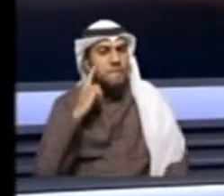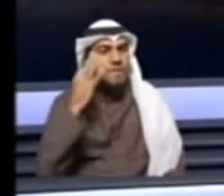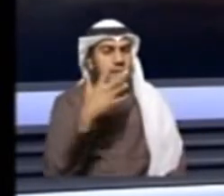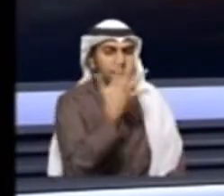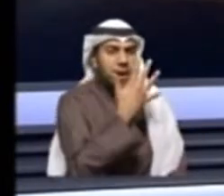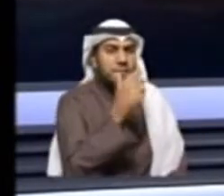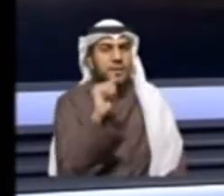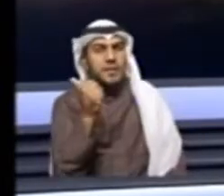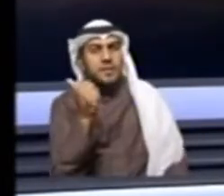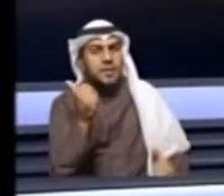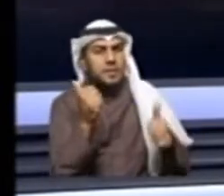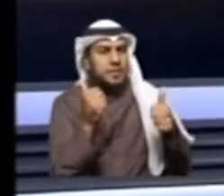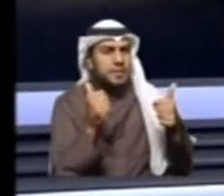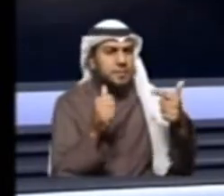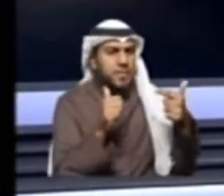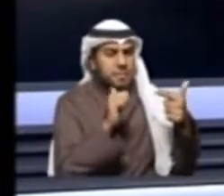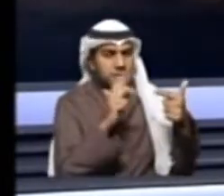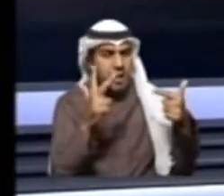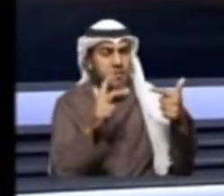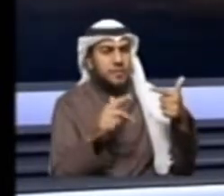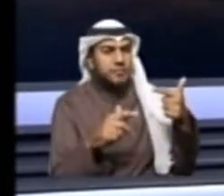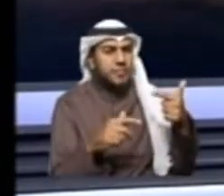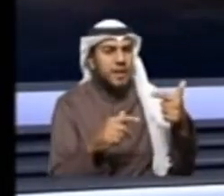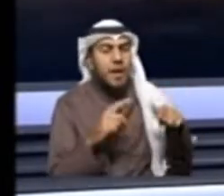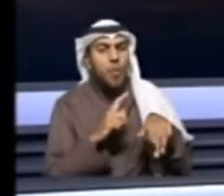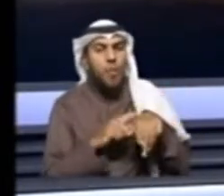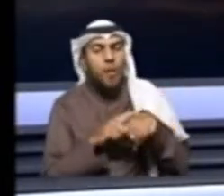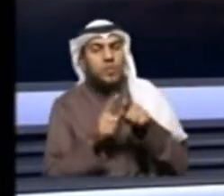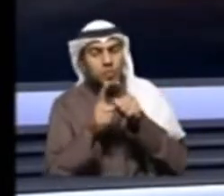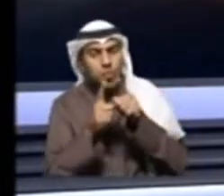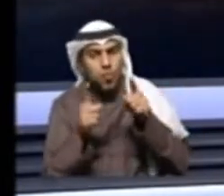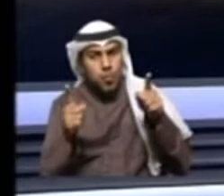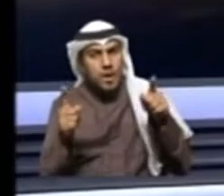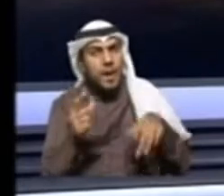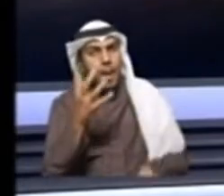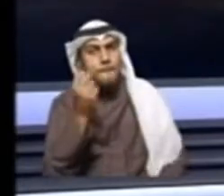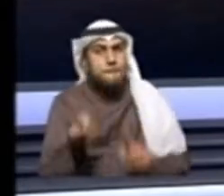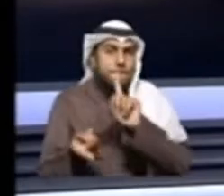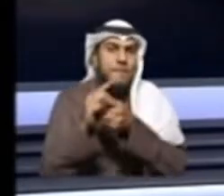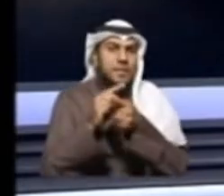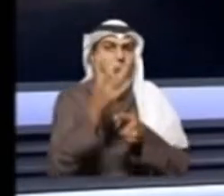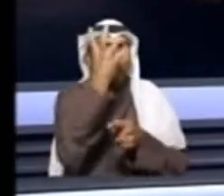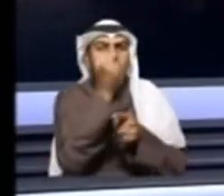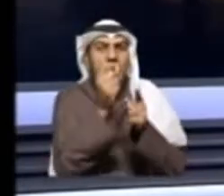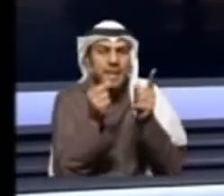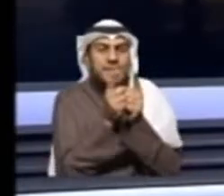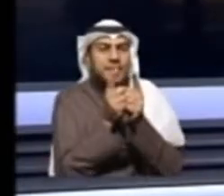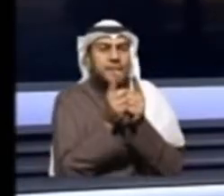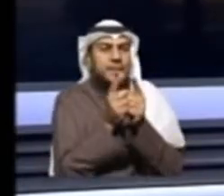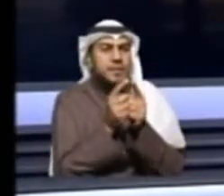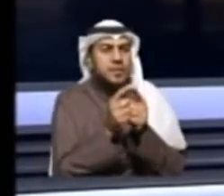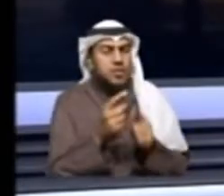الفجر الساعة 5:18، لن سهل أيام، يبدأ النهار يطول مرة ثانية والليل يقصر وشعة الشمس